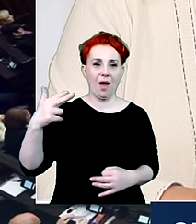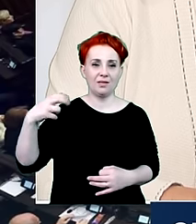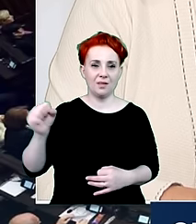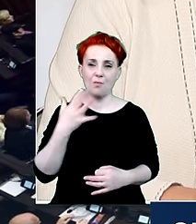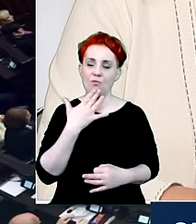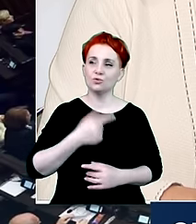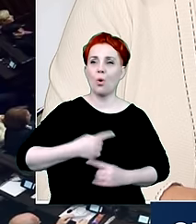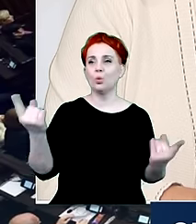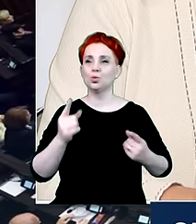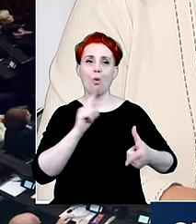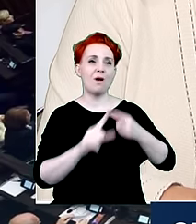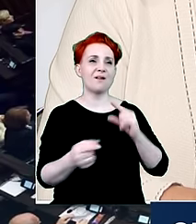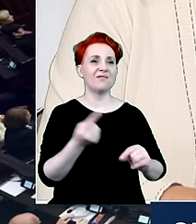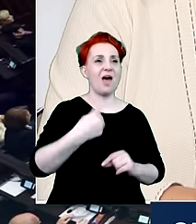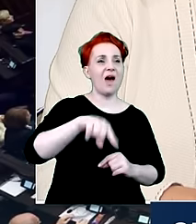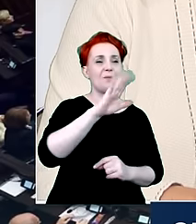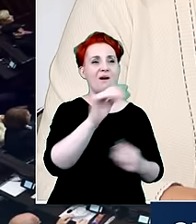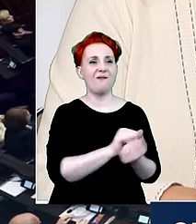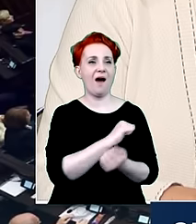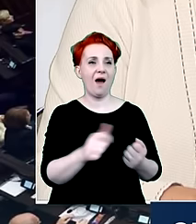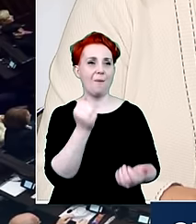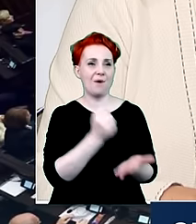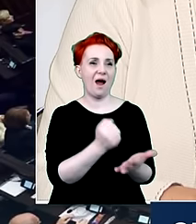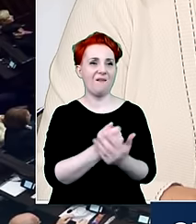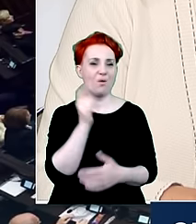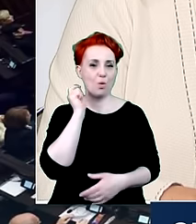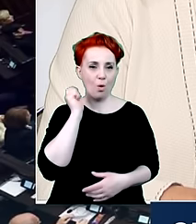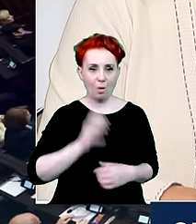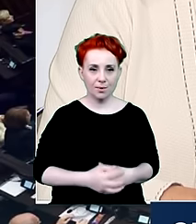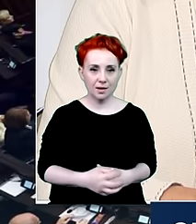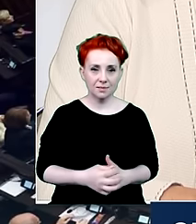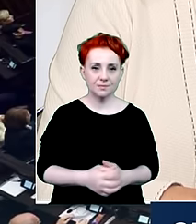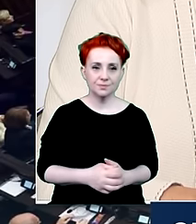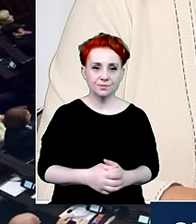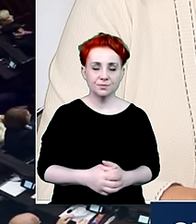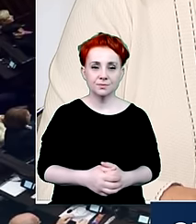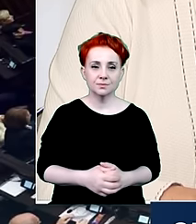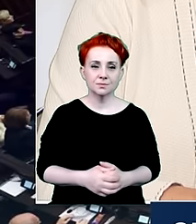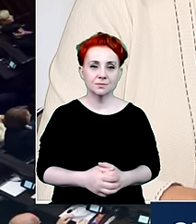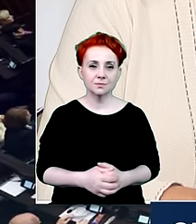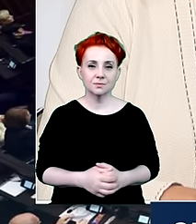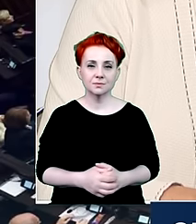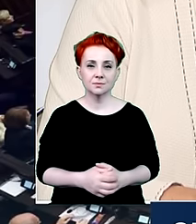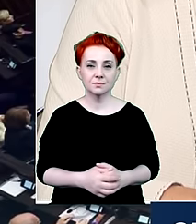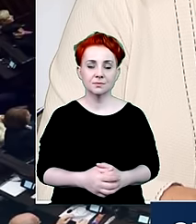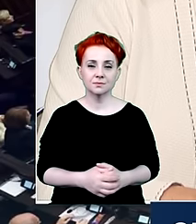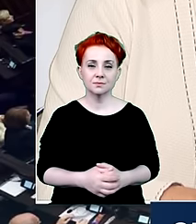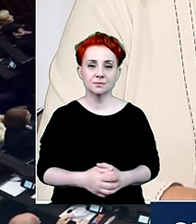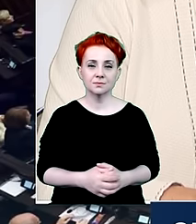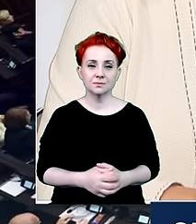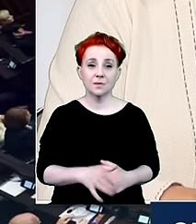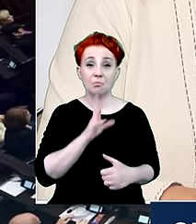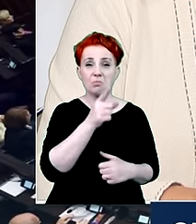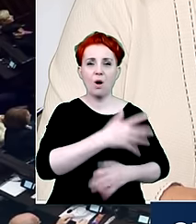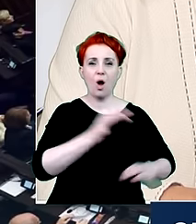superstar, supergwiazdę walczącą o prawa kobiet, która miała w sposób karygodny, niehumanitarny zostać potraktowana